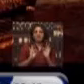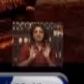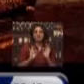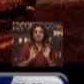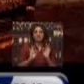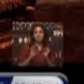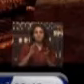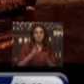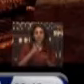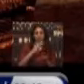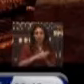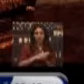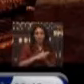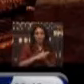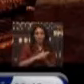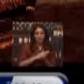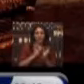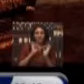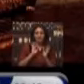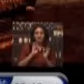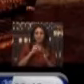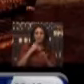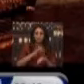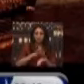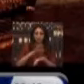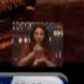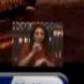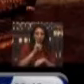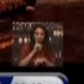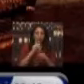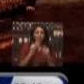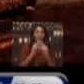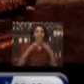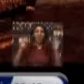مكتملة قبل ما اصبح ام.